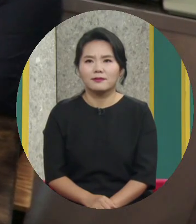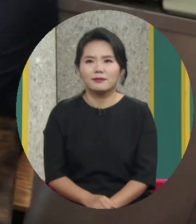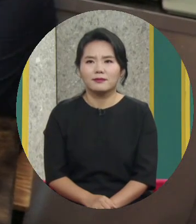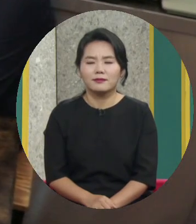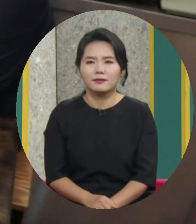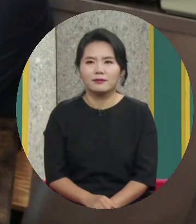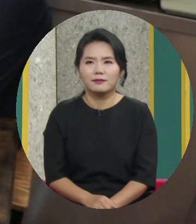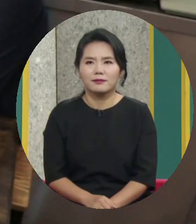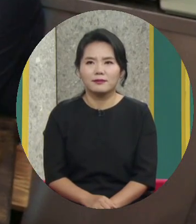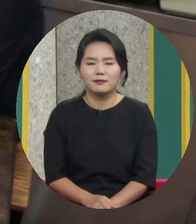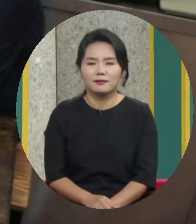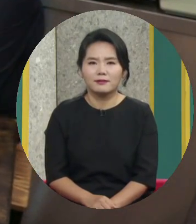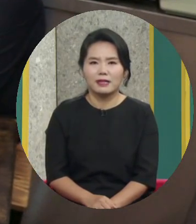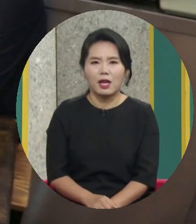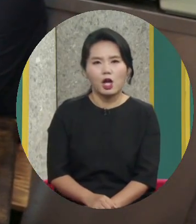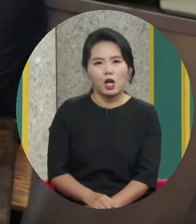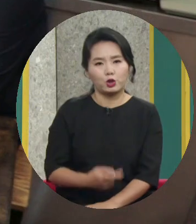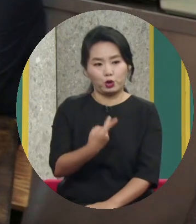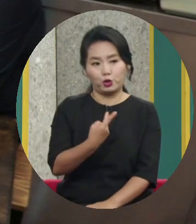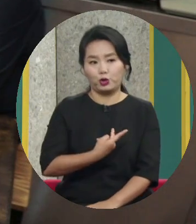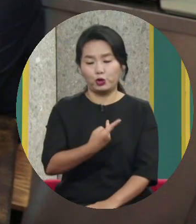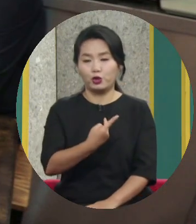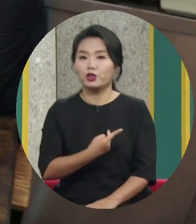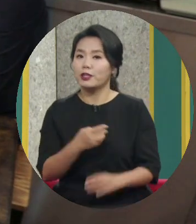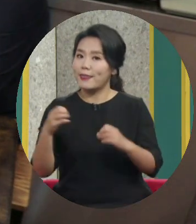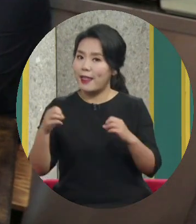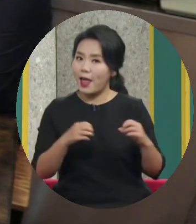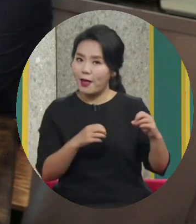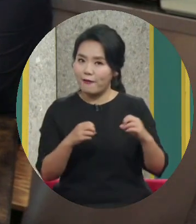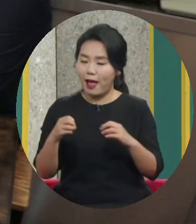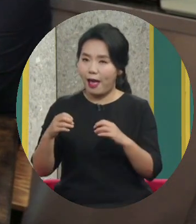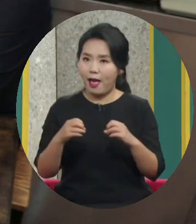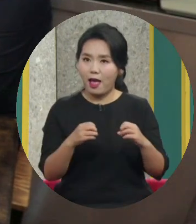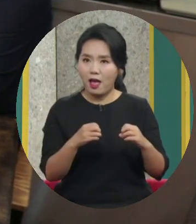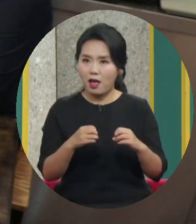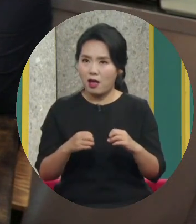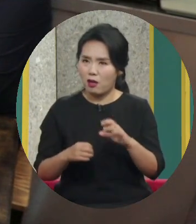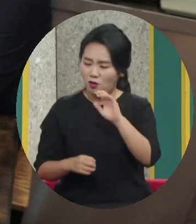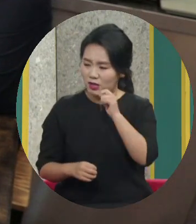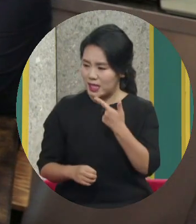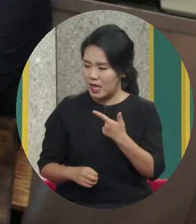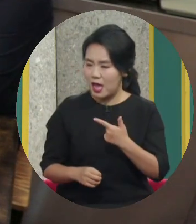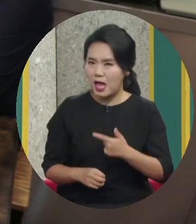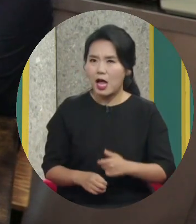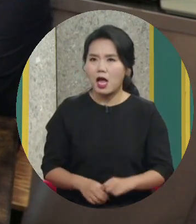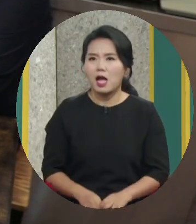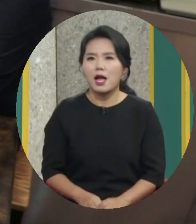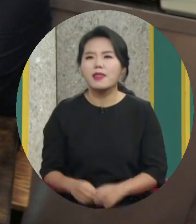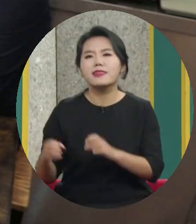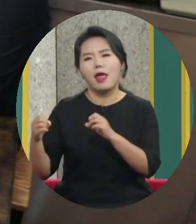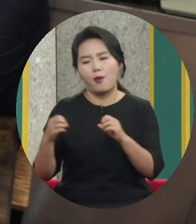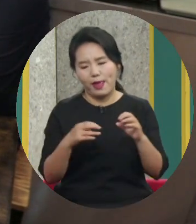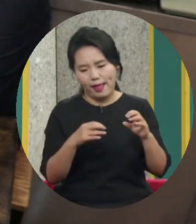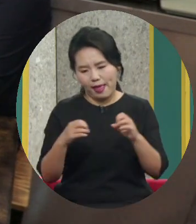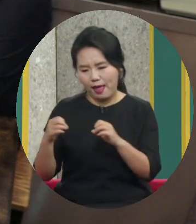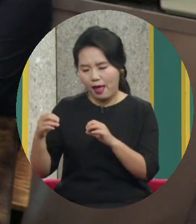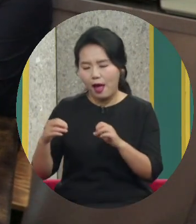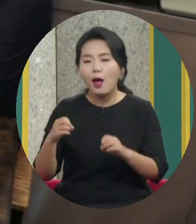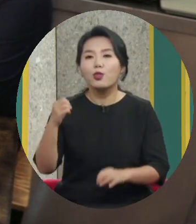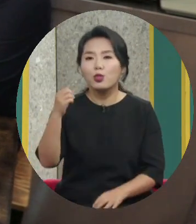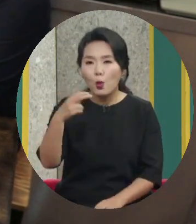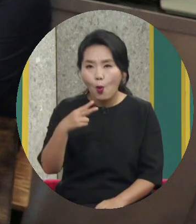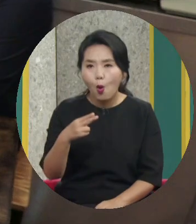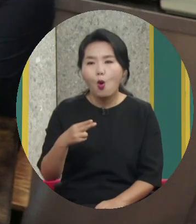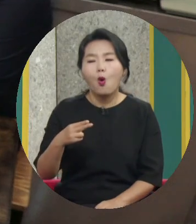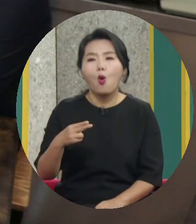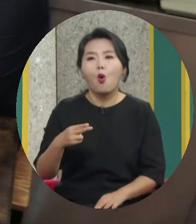효정이하고 이야기하면서 응? 얘기하는 거 싫어요? 그러니까 얘기하면서 우리가 이제